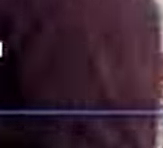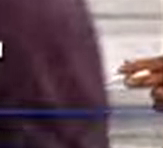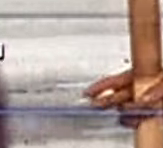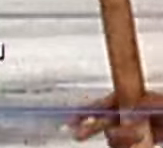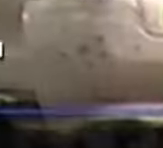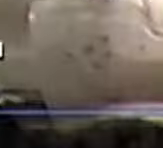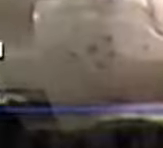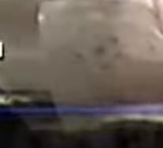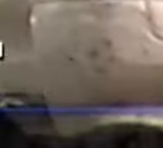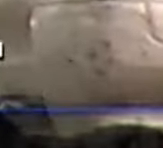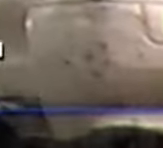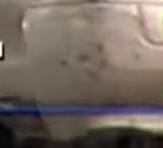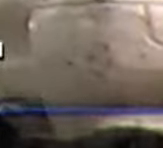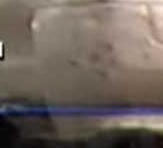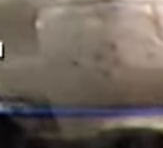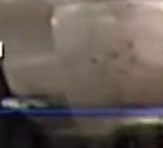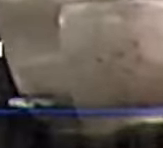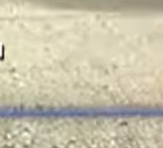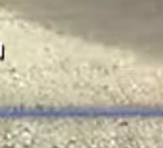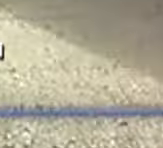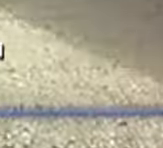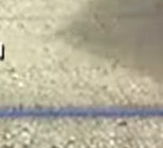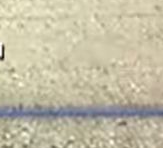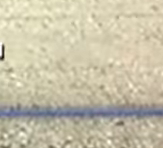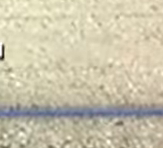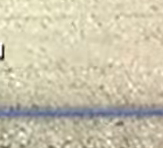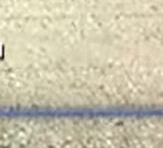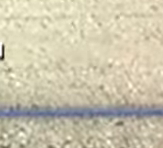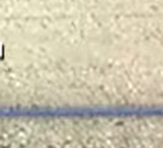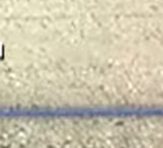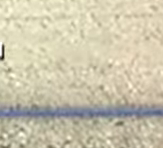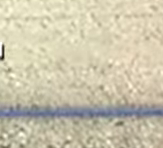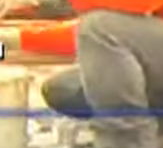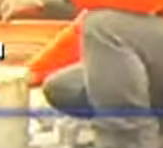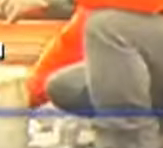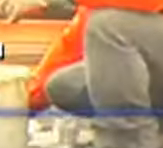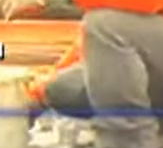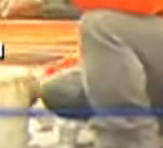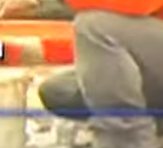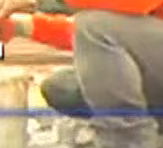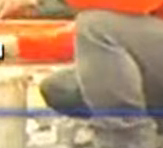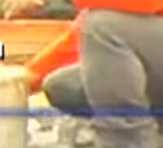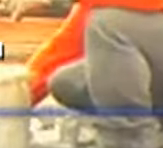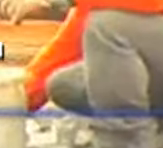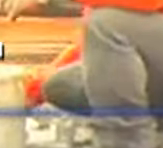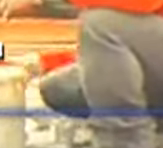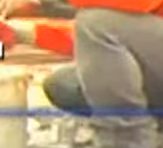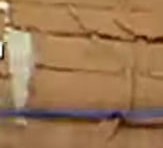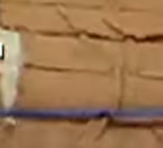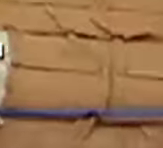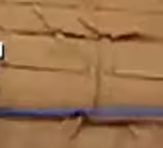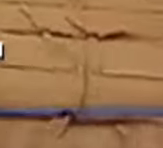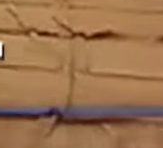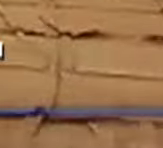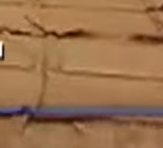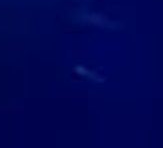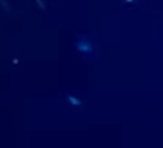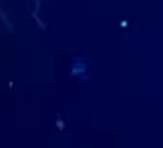Mga empleyadong sinusuong ang matinding init ng panahon para makapasok sa trabaho, iminungkahing bigyan ng dagdag